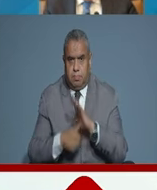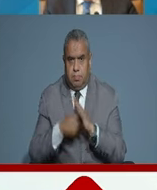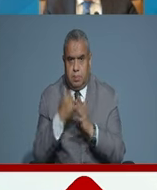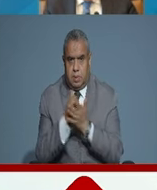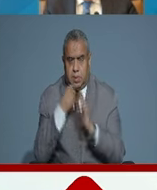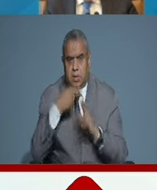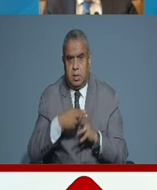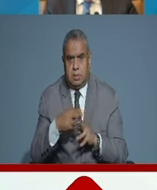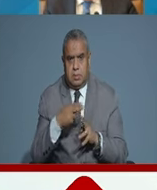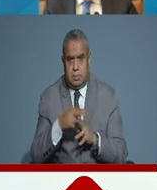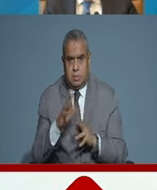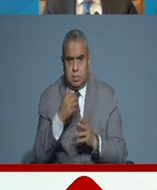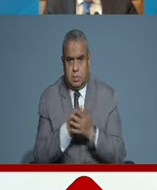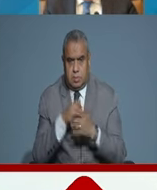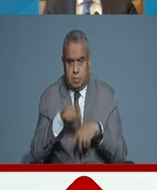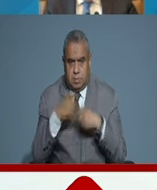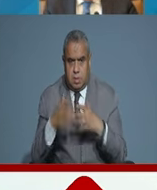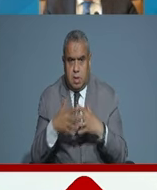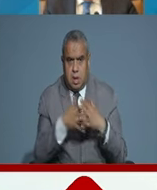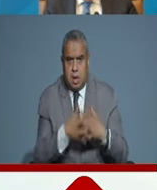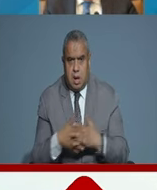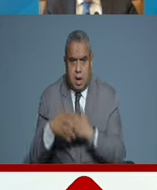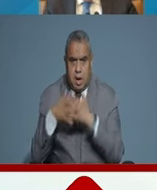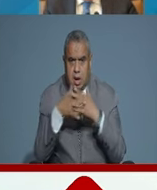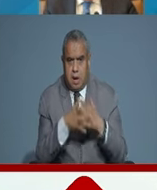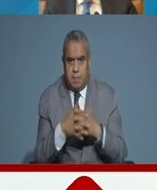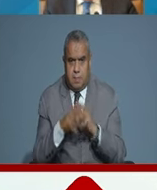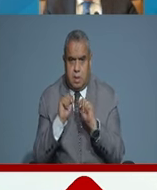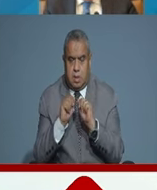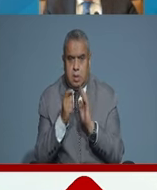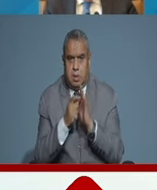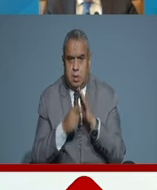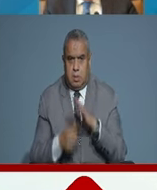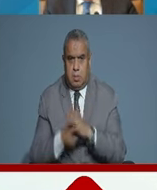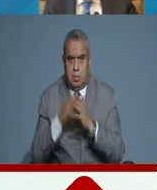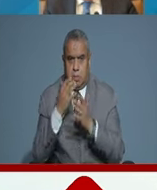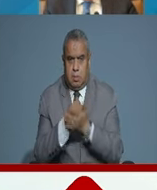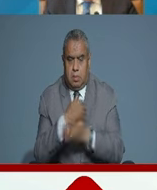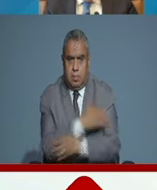في نيويورك، أنا أشجع جميع دول الأعضاء